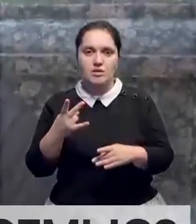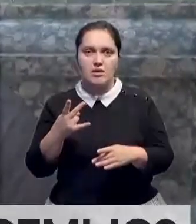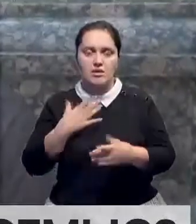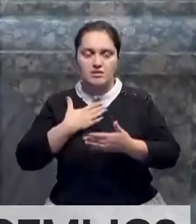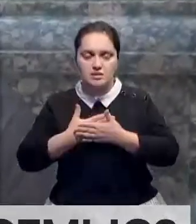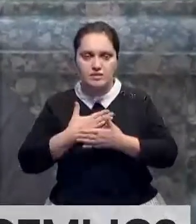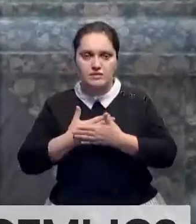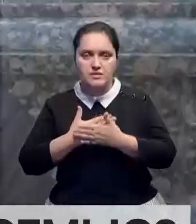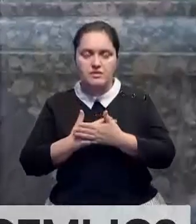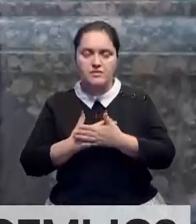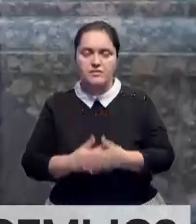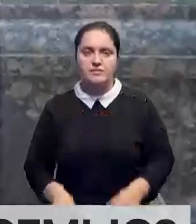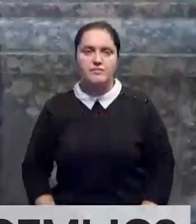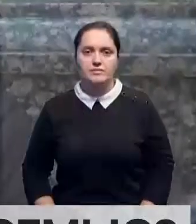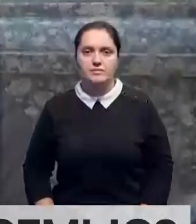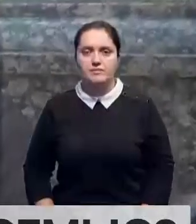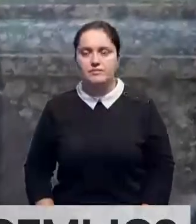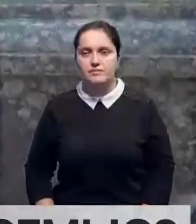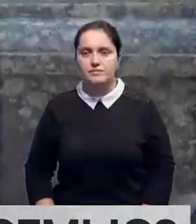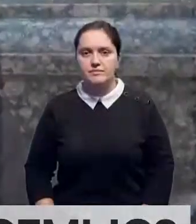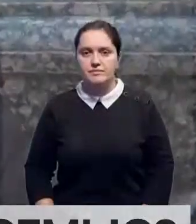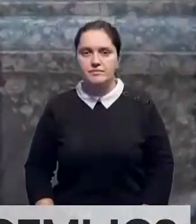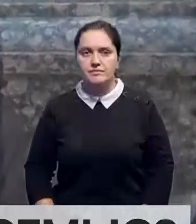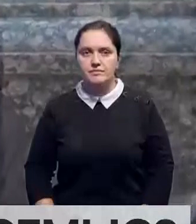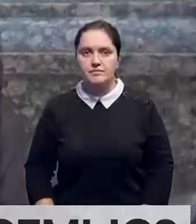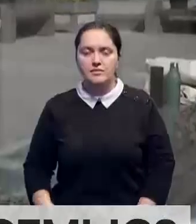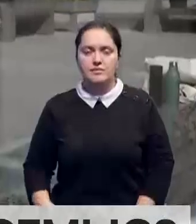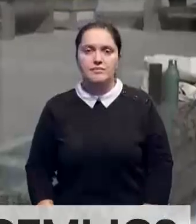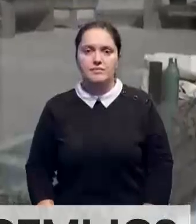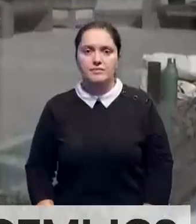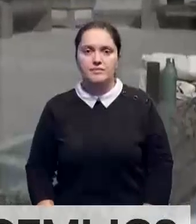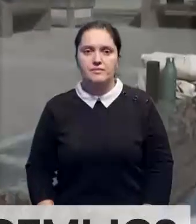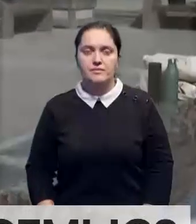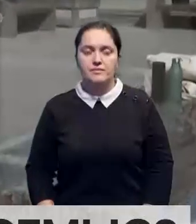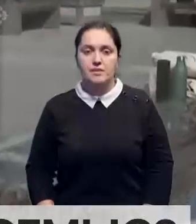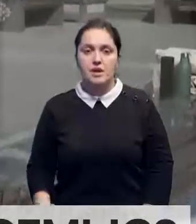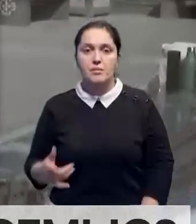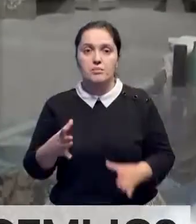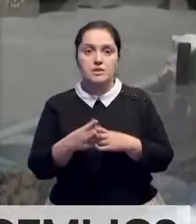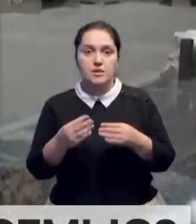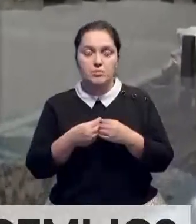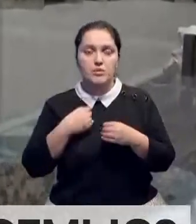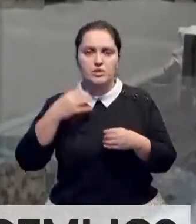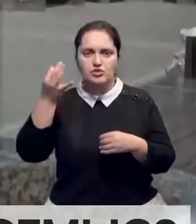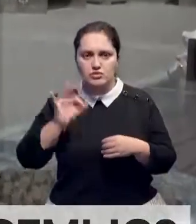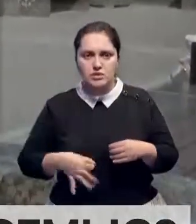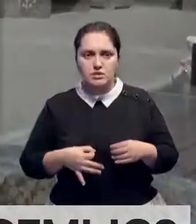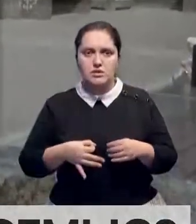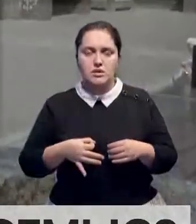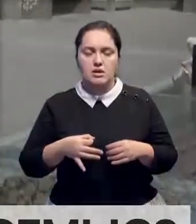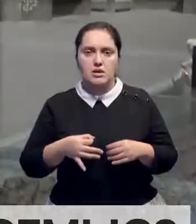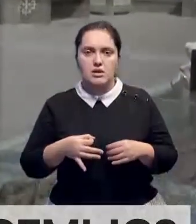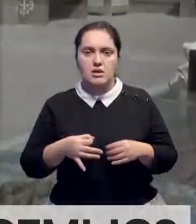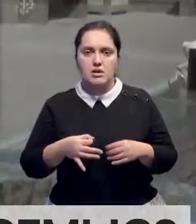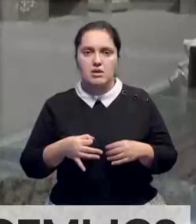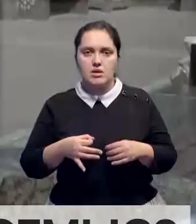сидеть в интернете или в телеках и прочее. Это, на самом деле, очень сильно укрепляет. Мы, например, с семьей часто ездим по ночам. Вот